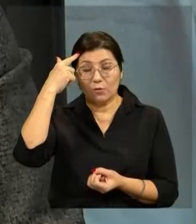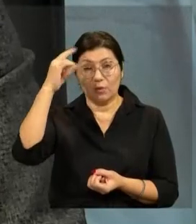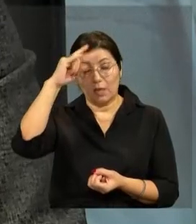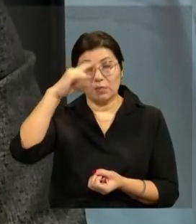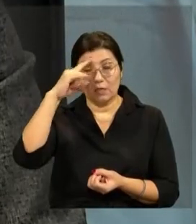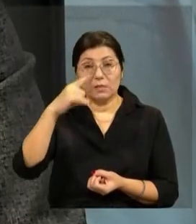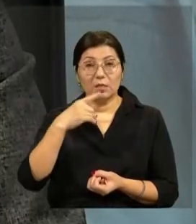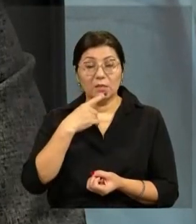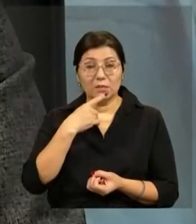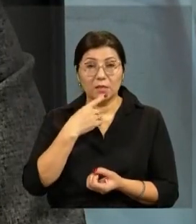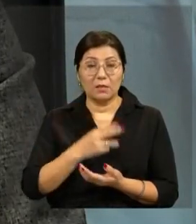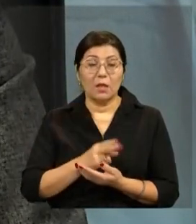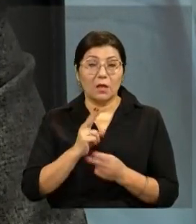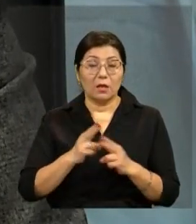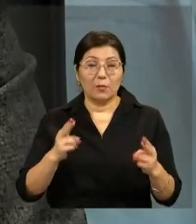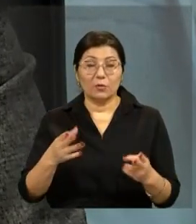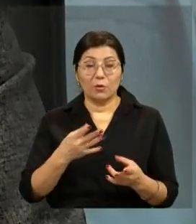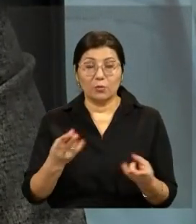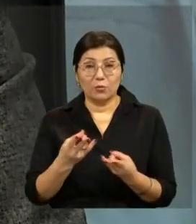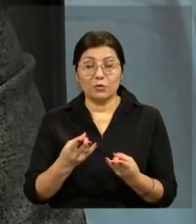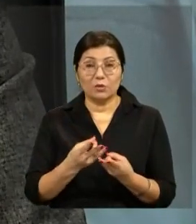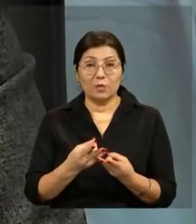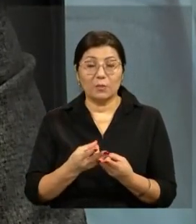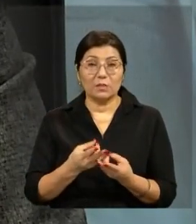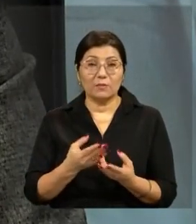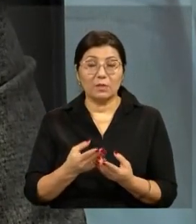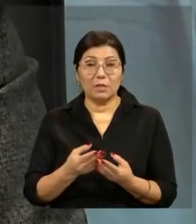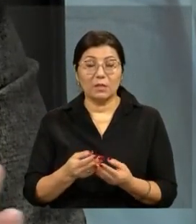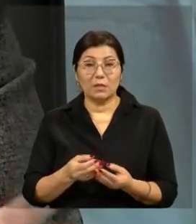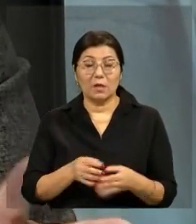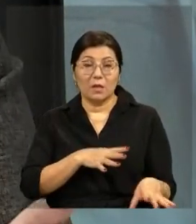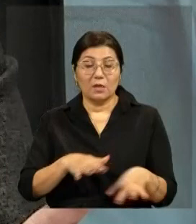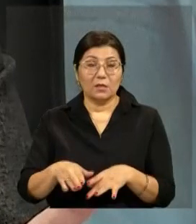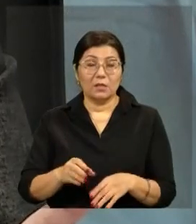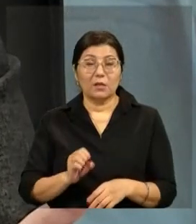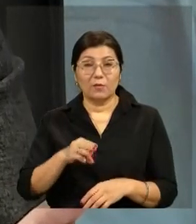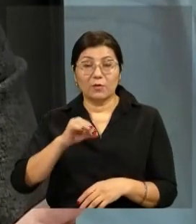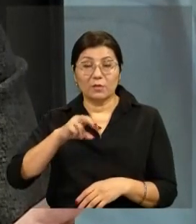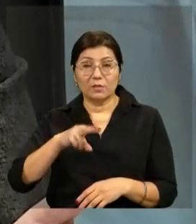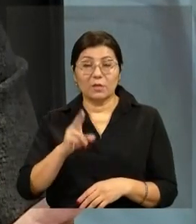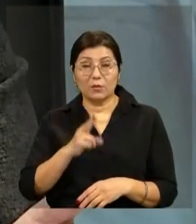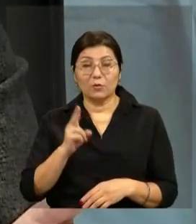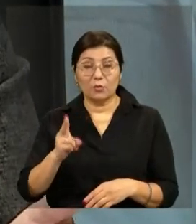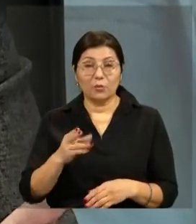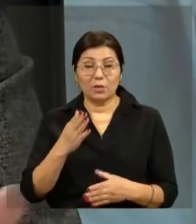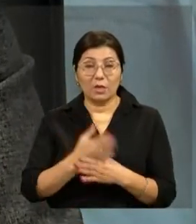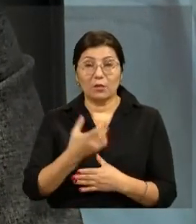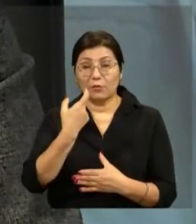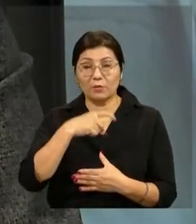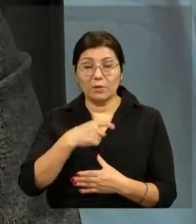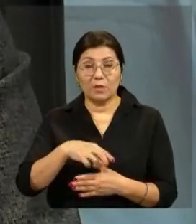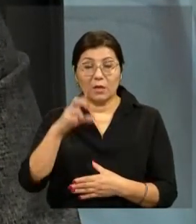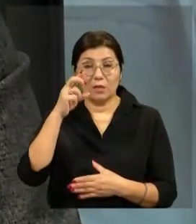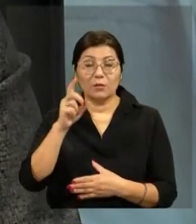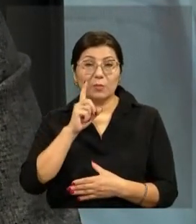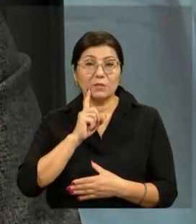знания. Кому-то нужен официальный деловой стиль. Кто-то готовит себя в государственную службу, да? Кто-то готовит